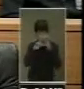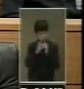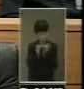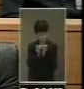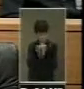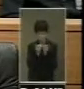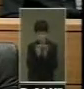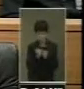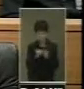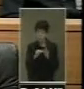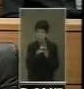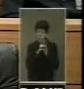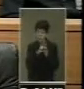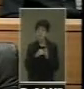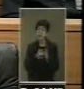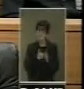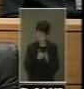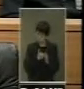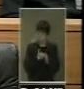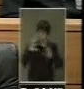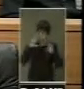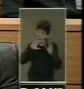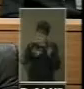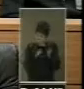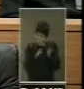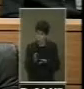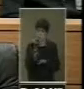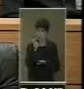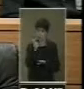อบอกว่าพร้อมจะยุบสภา